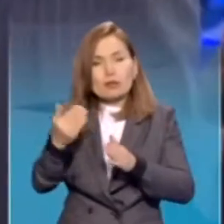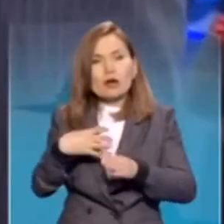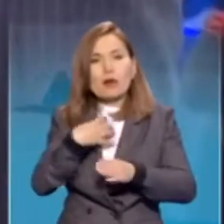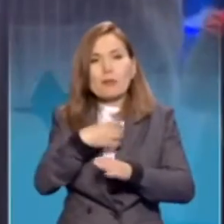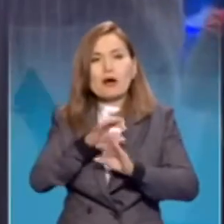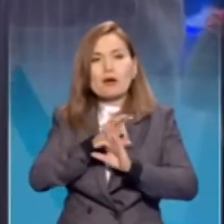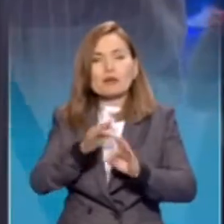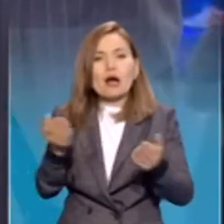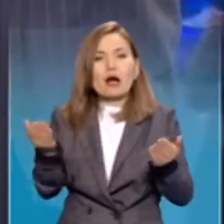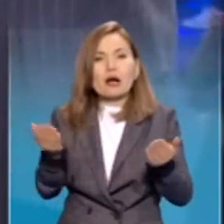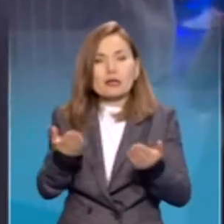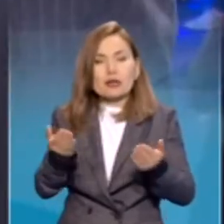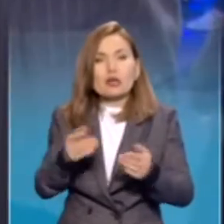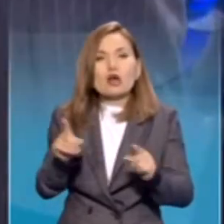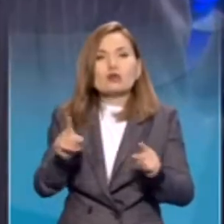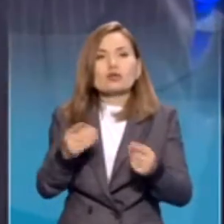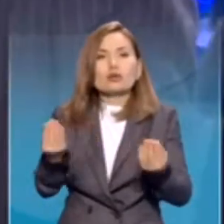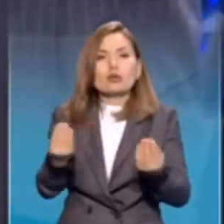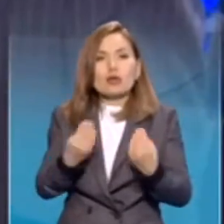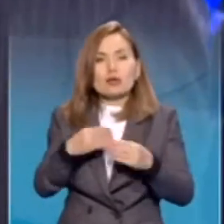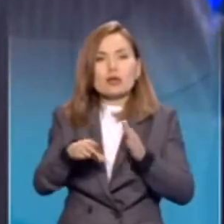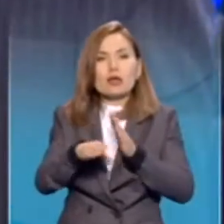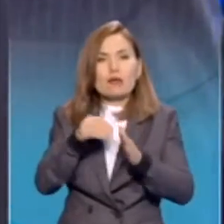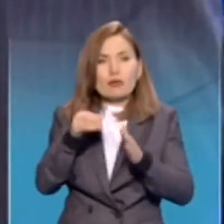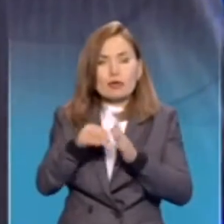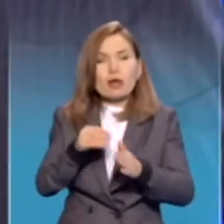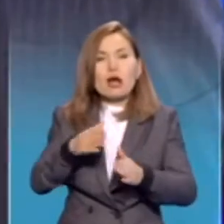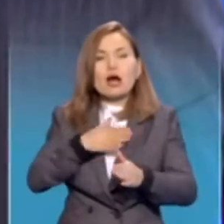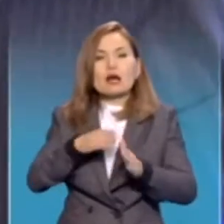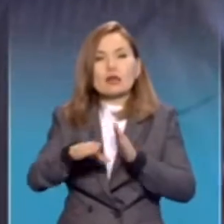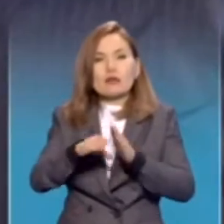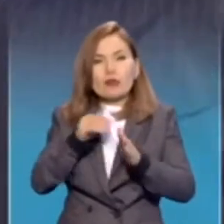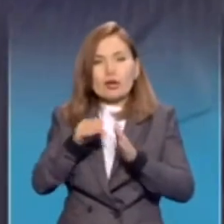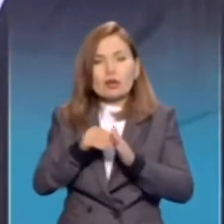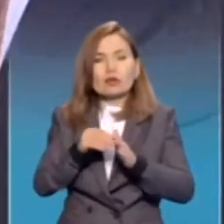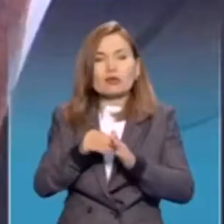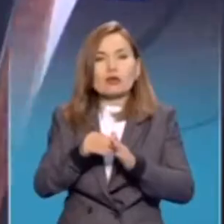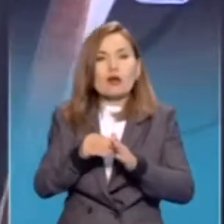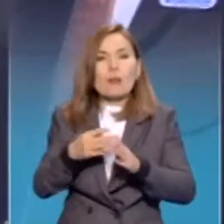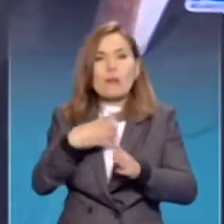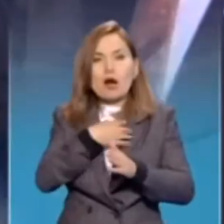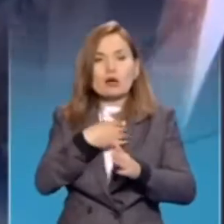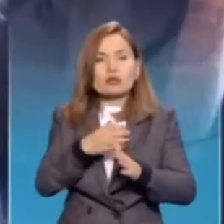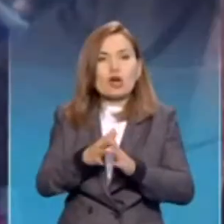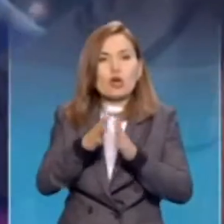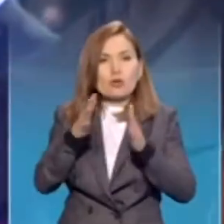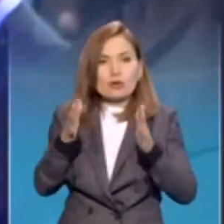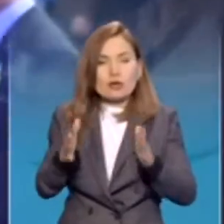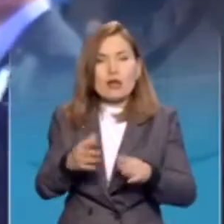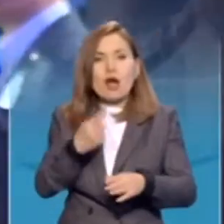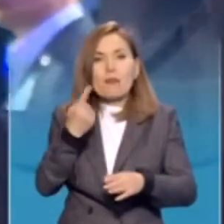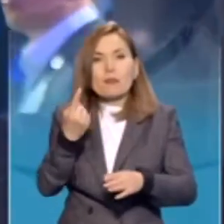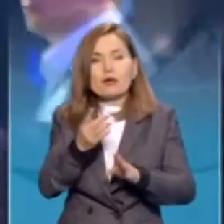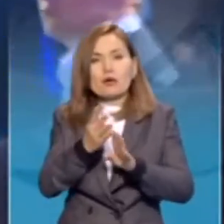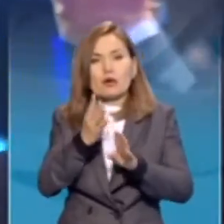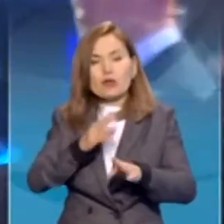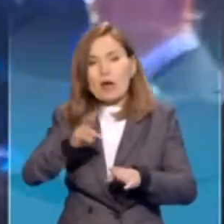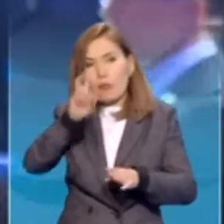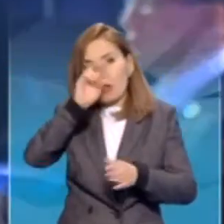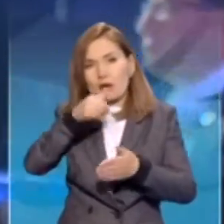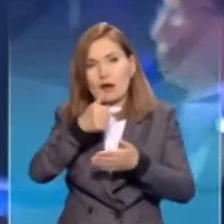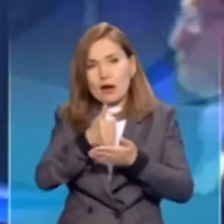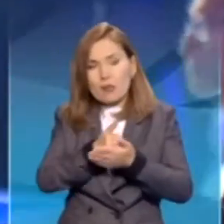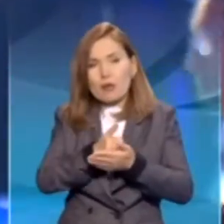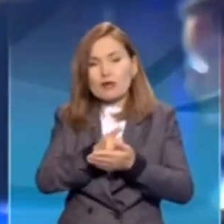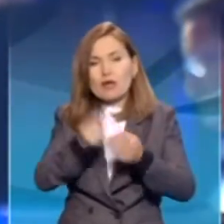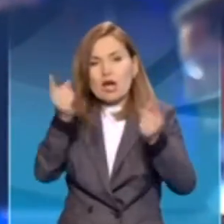mañızlığı kanday? Ne beret bizge referendum? Referendumniñ mañızlığı ülken. Ol birinciden memleket başçısı jarıyalağan